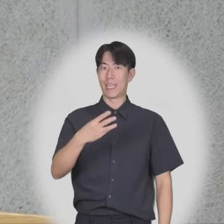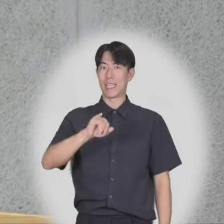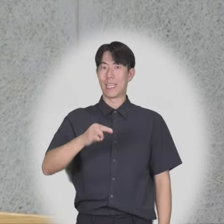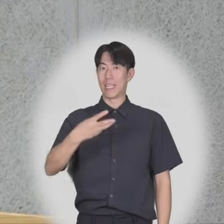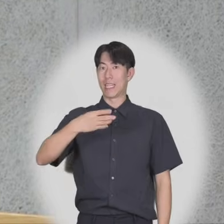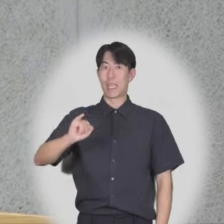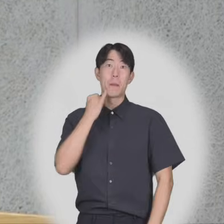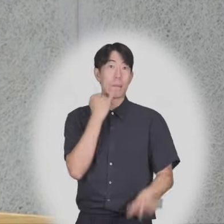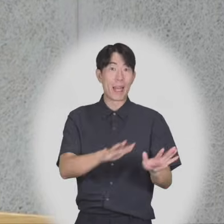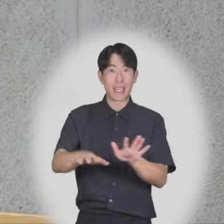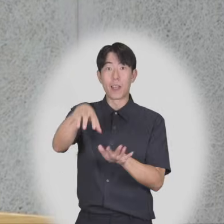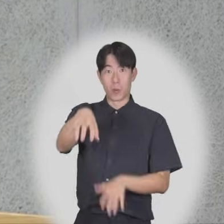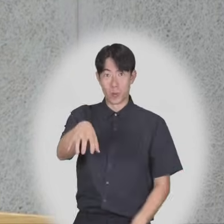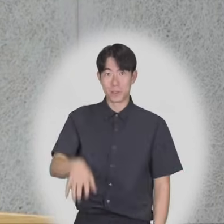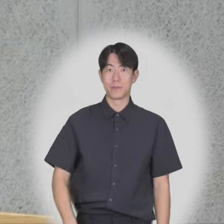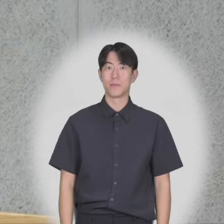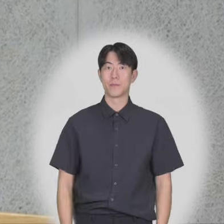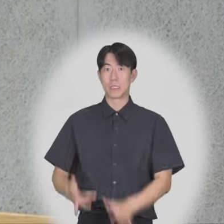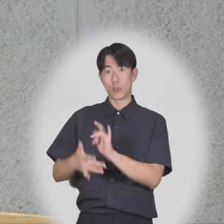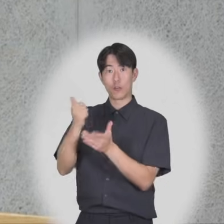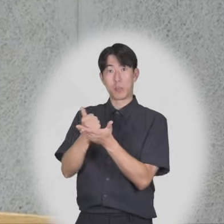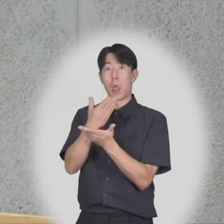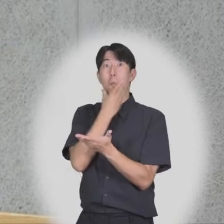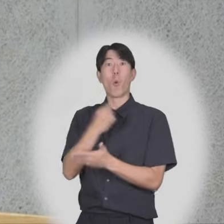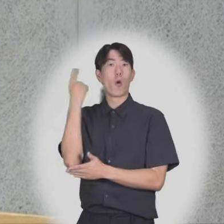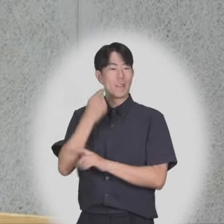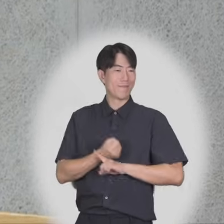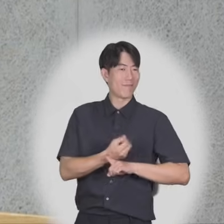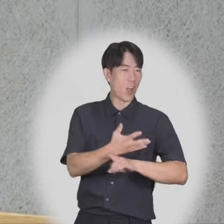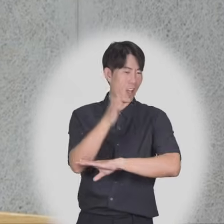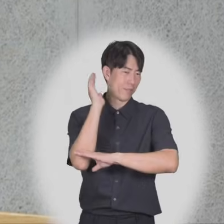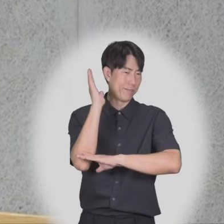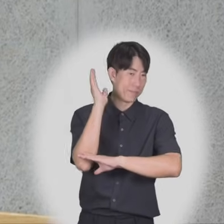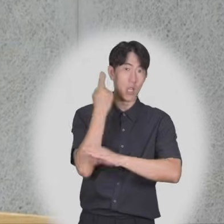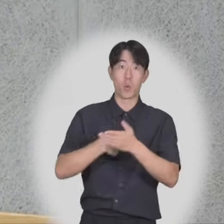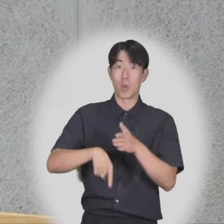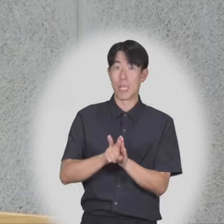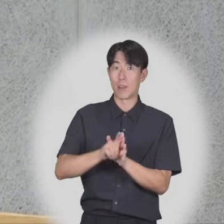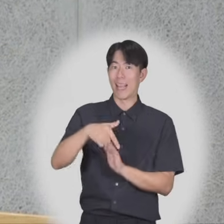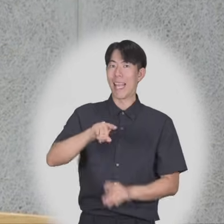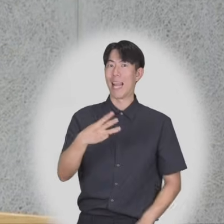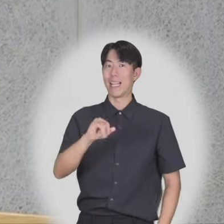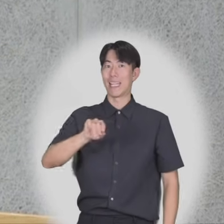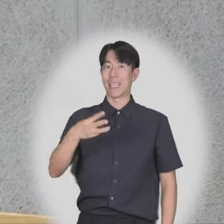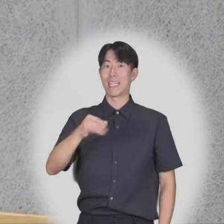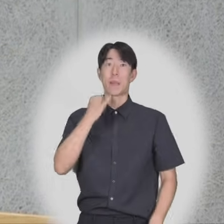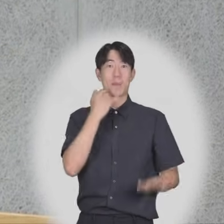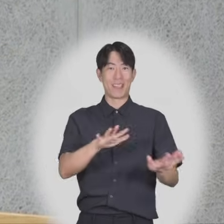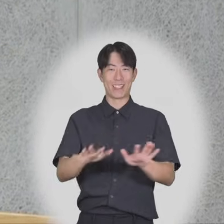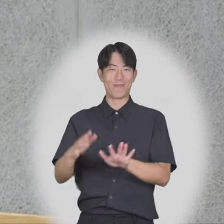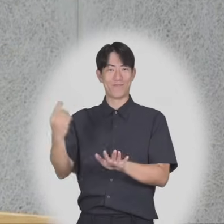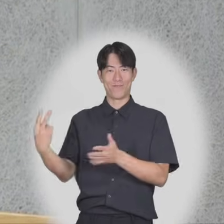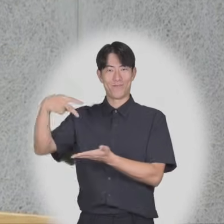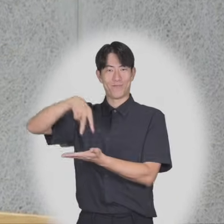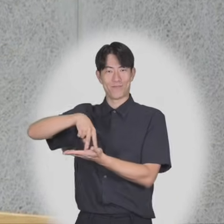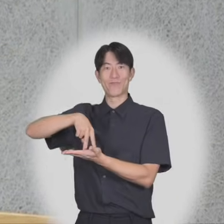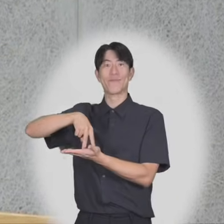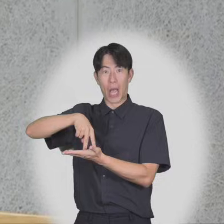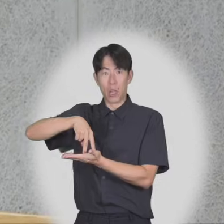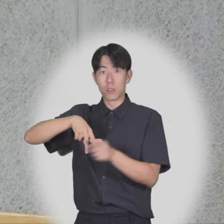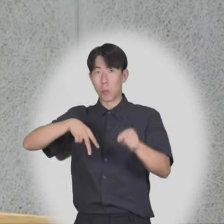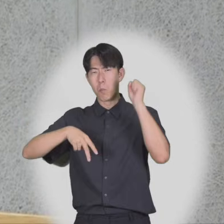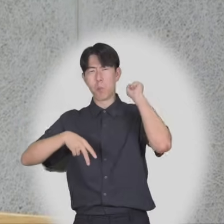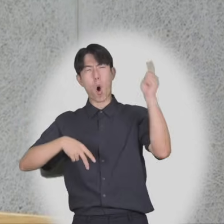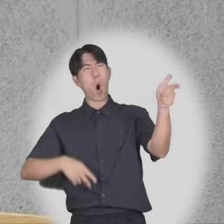바다에서 있었던 일인데 예수님께서 복음을 전하시려고 갈릴리 어느 바닷가에 계셨는데